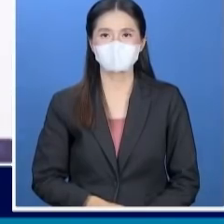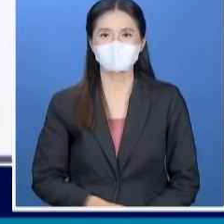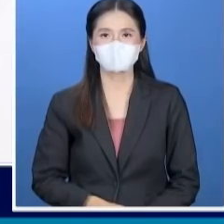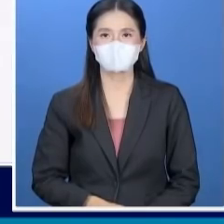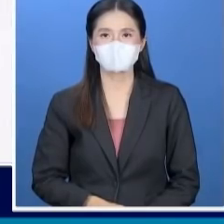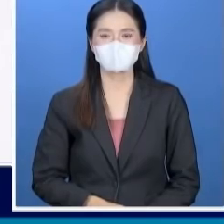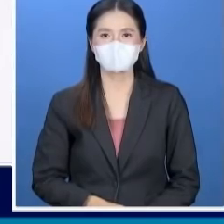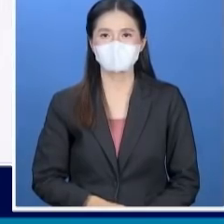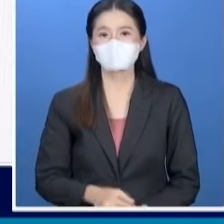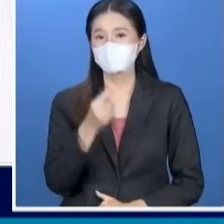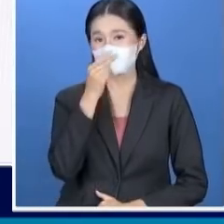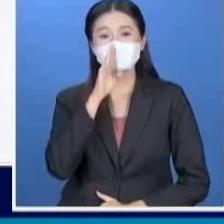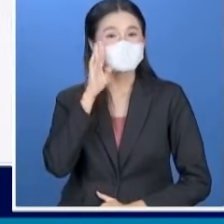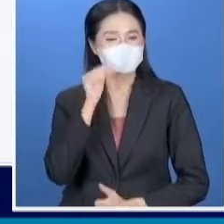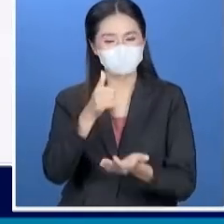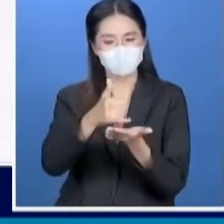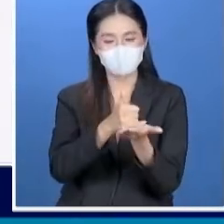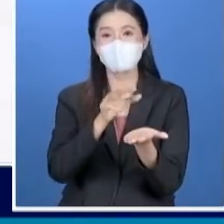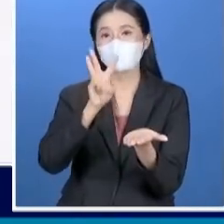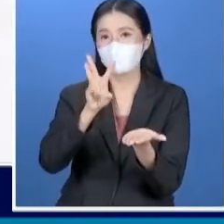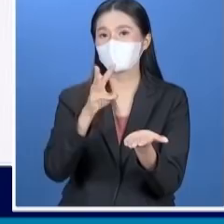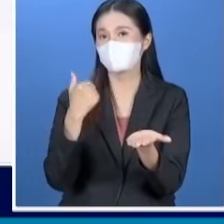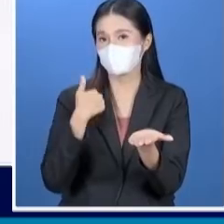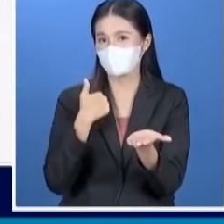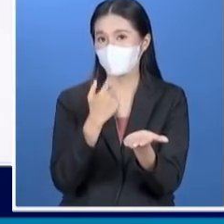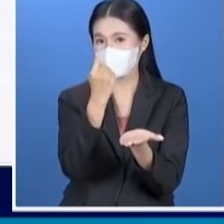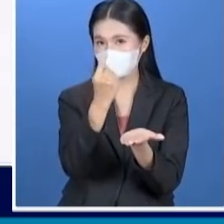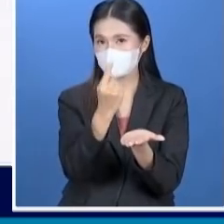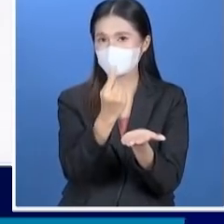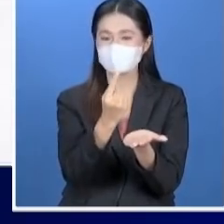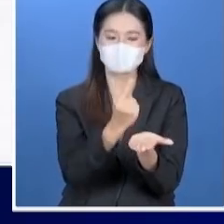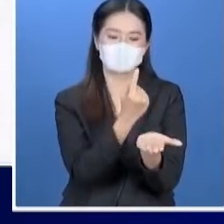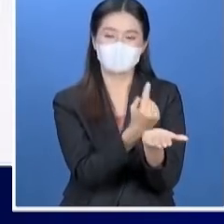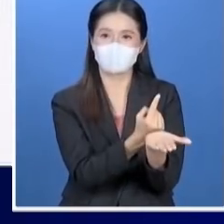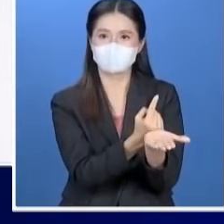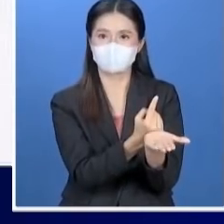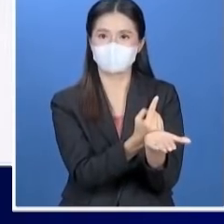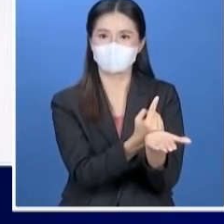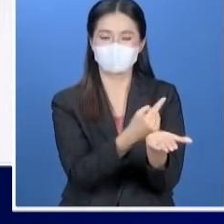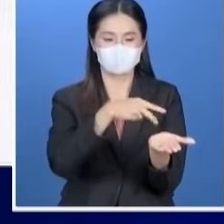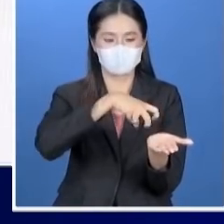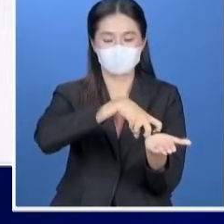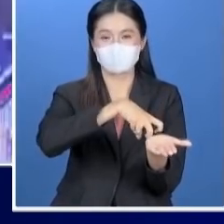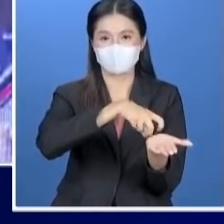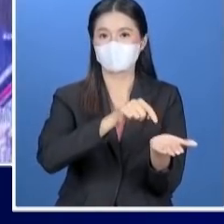ชัดทำให้เห็นคนบนเรือจำนวน6คนโดยจะมีคน1คนนั่งบริเวณท้ายเรือ นะครับ ต่อมาเวล